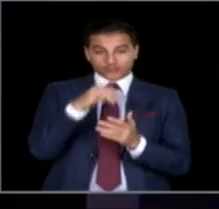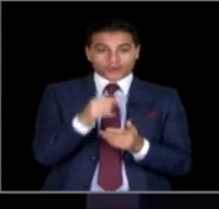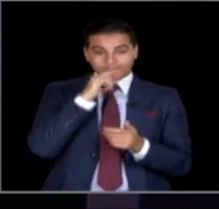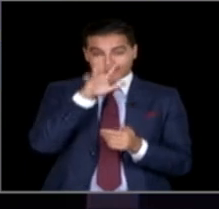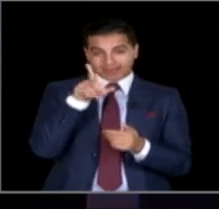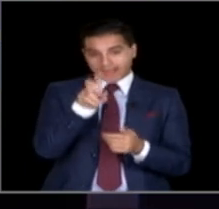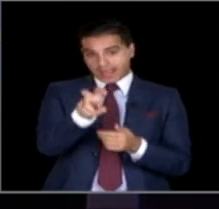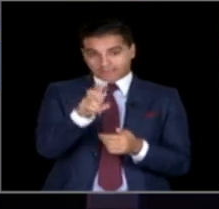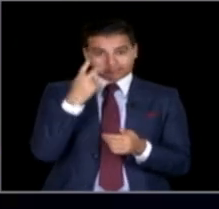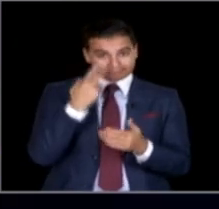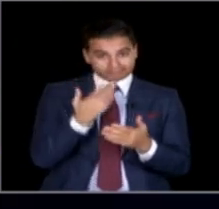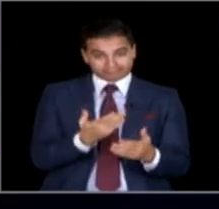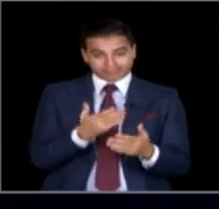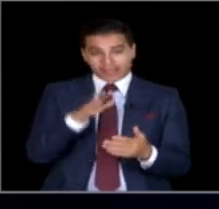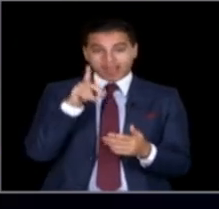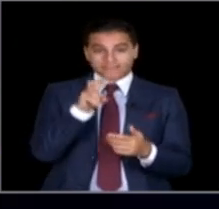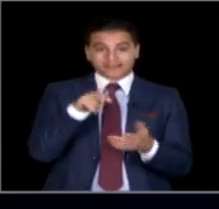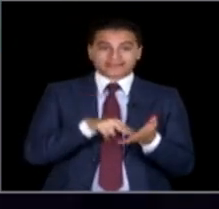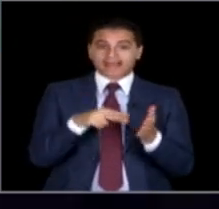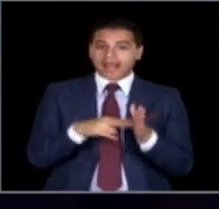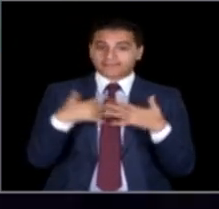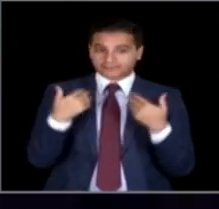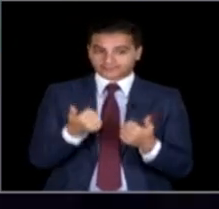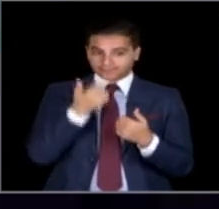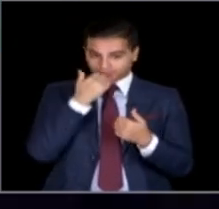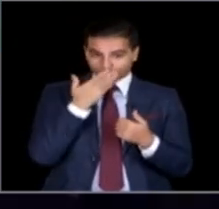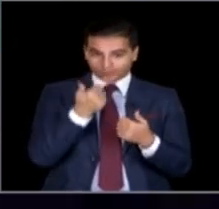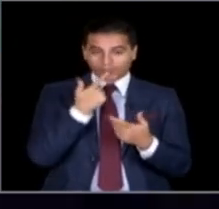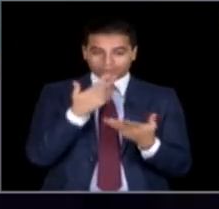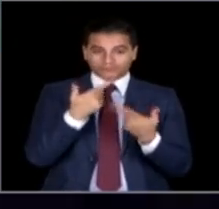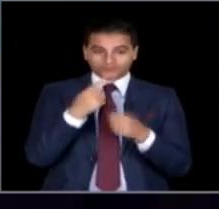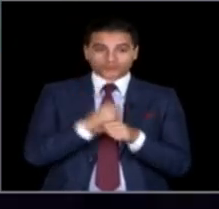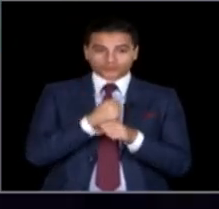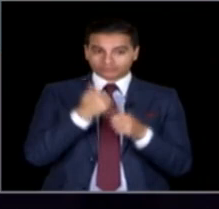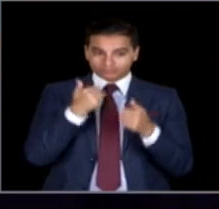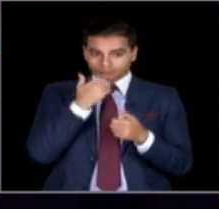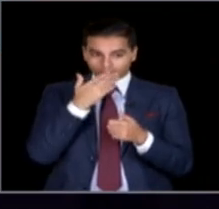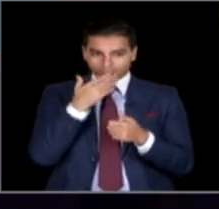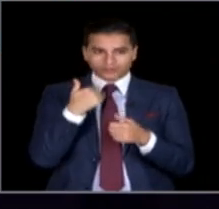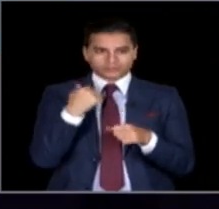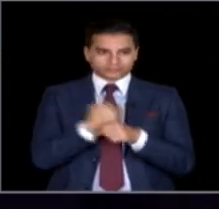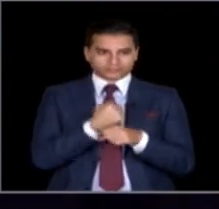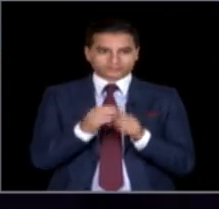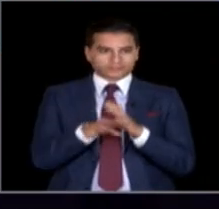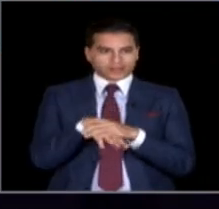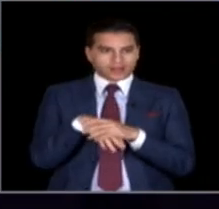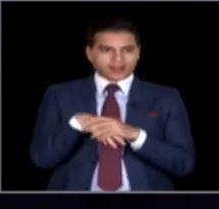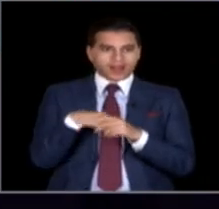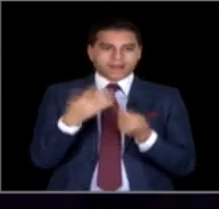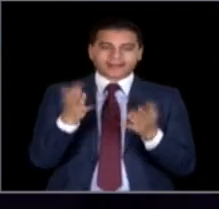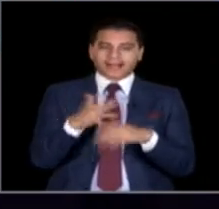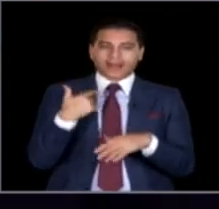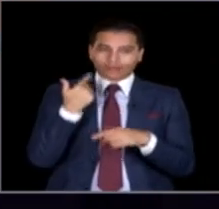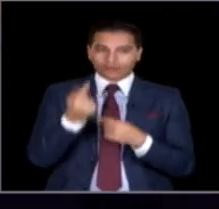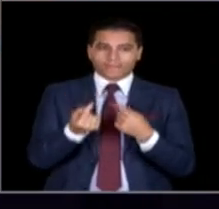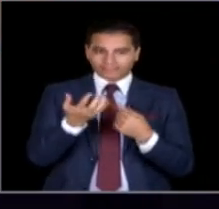الجوكر يبقى مع هبة. هبة ازيك يا هبة؟ الحمد لله. احكي لي اخبار شغلك ايه؟ انا اعمل ايه تاني عشان حسنك